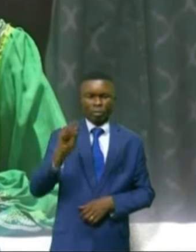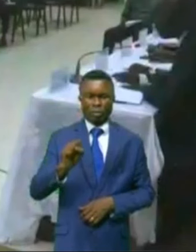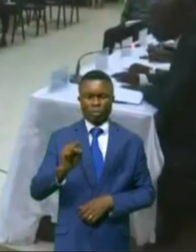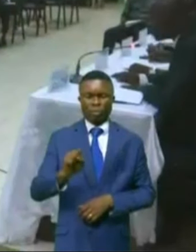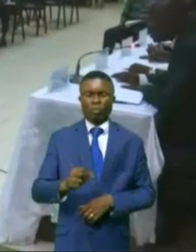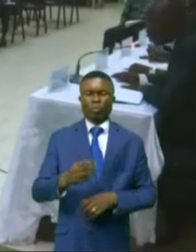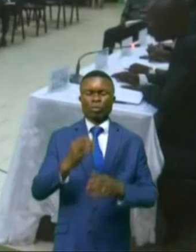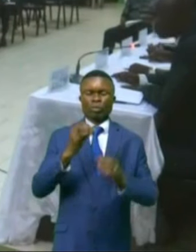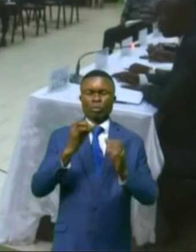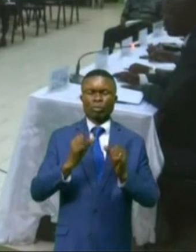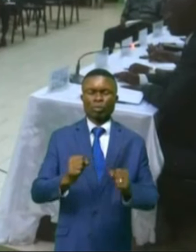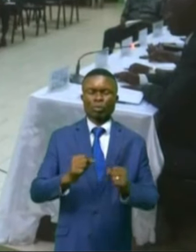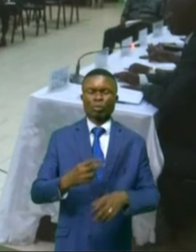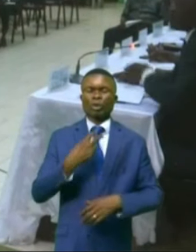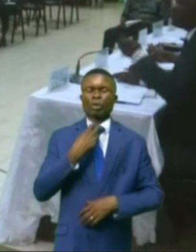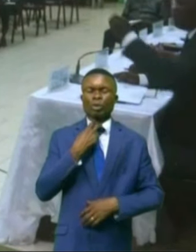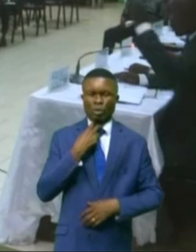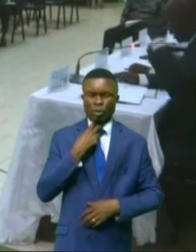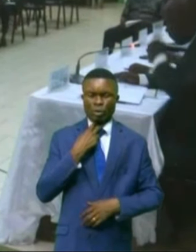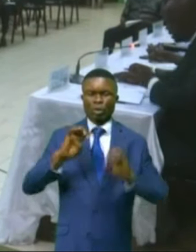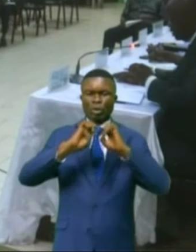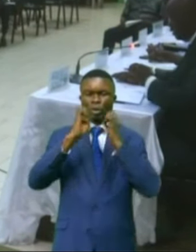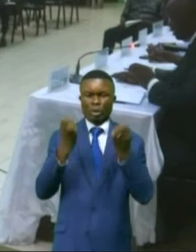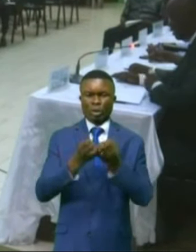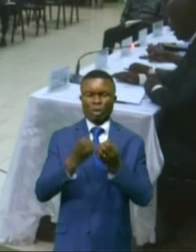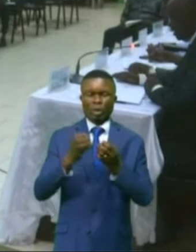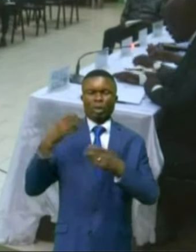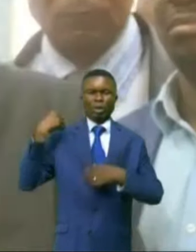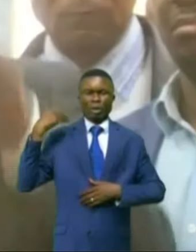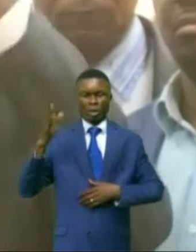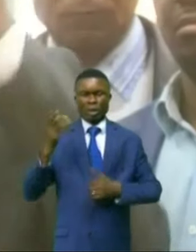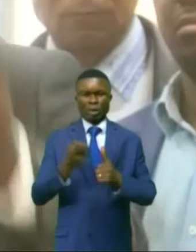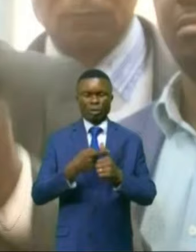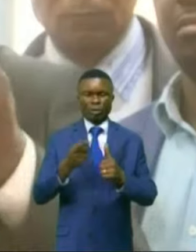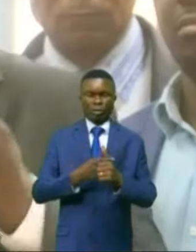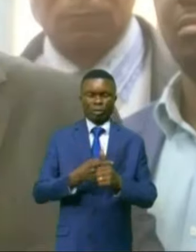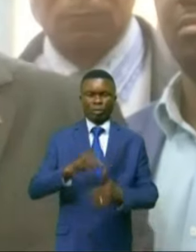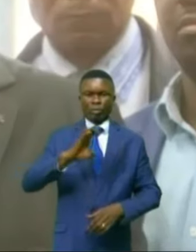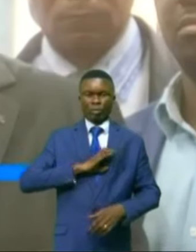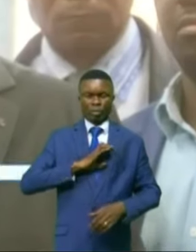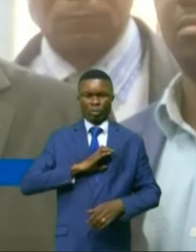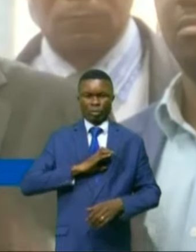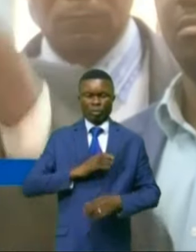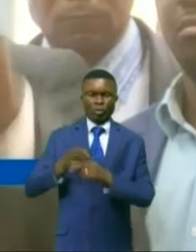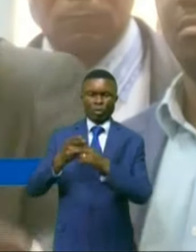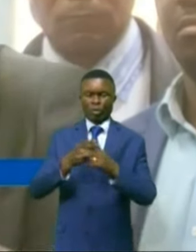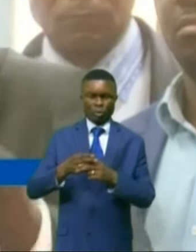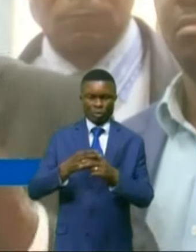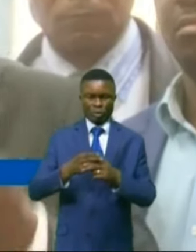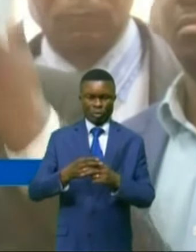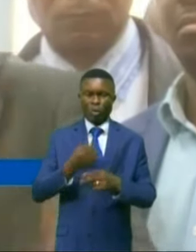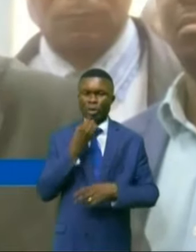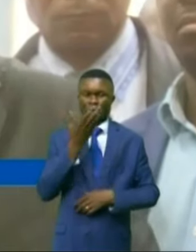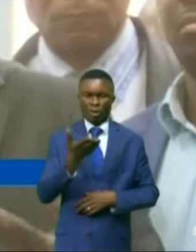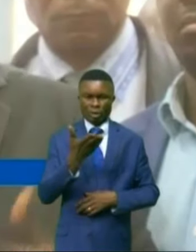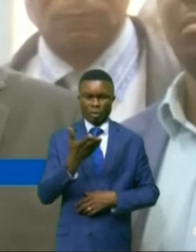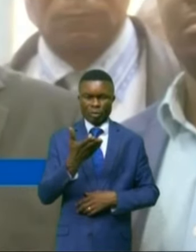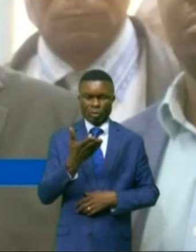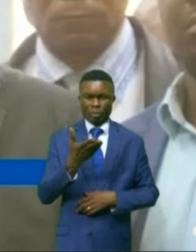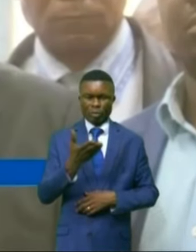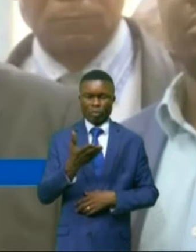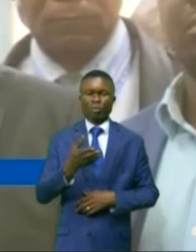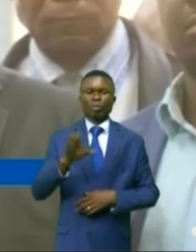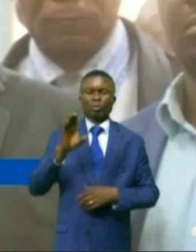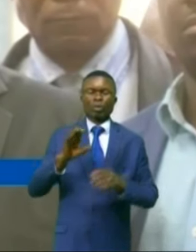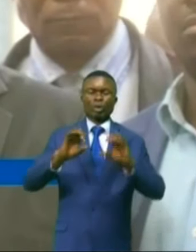la restructuration profonde de cette entreprise publique, entre autres. Les polices d'assurance, par exemple, ce qui concerne